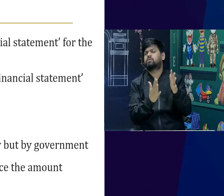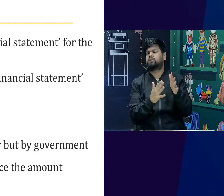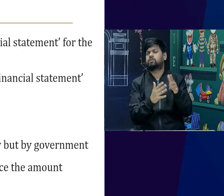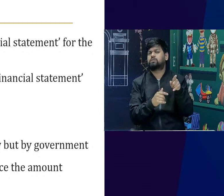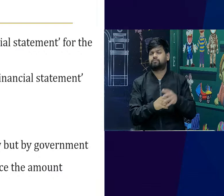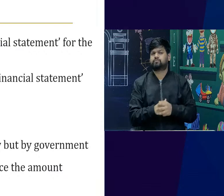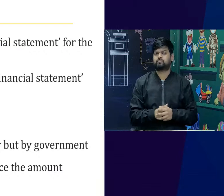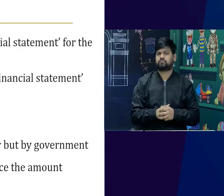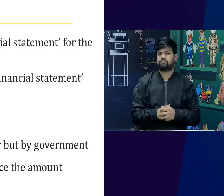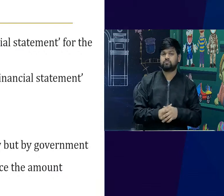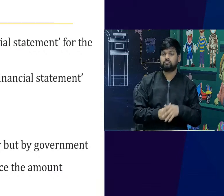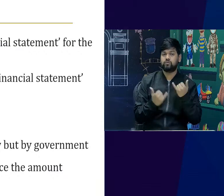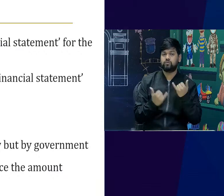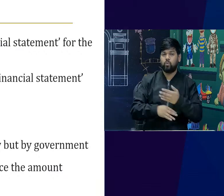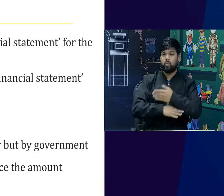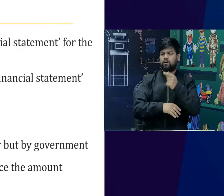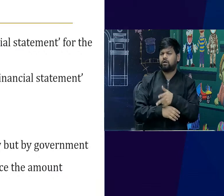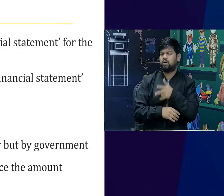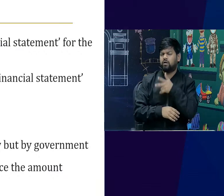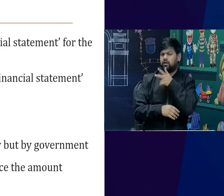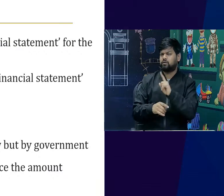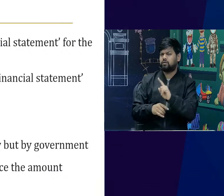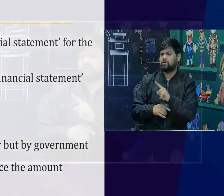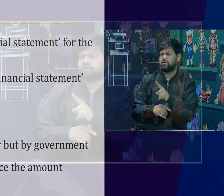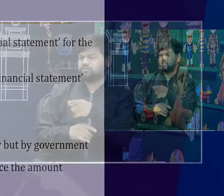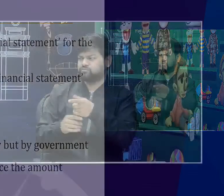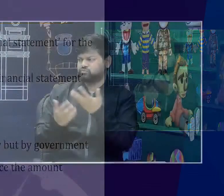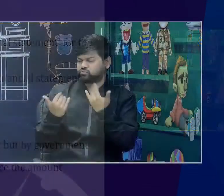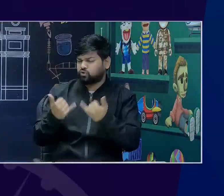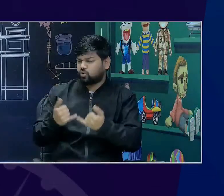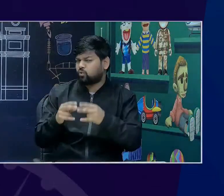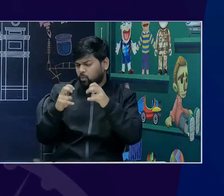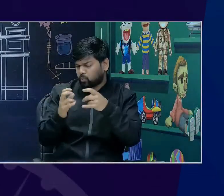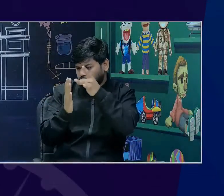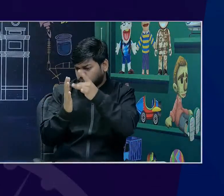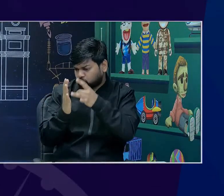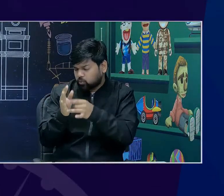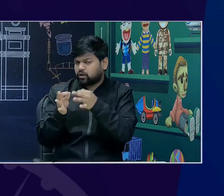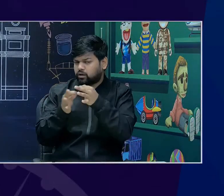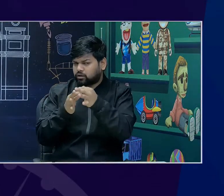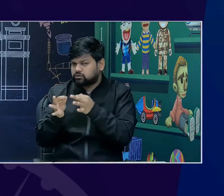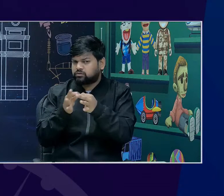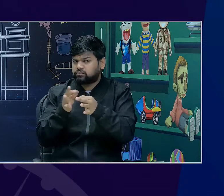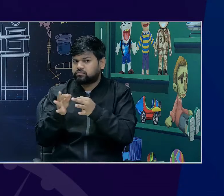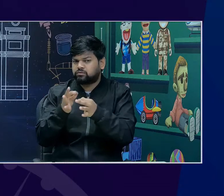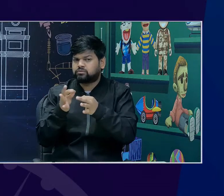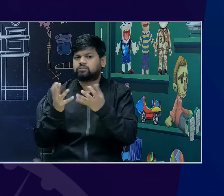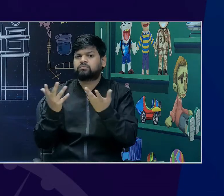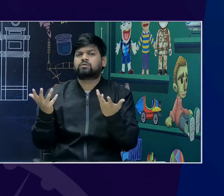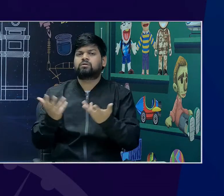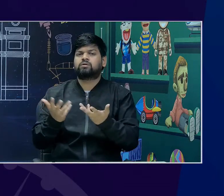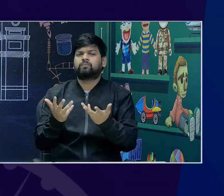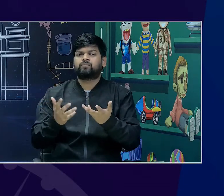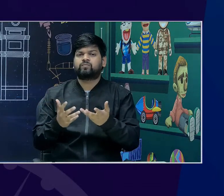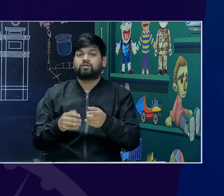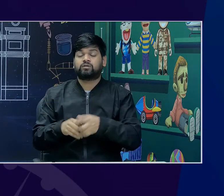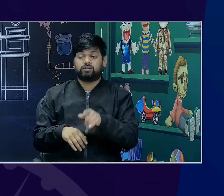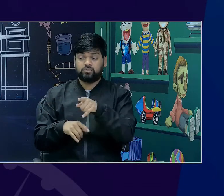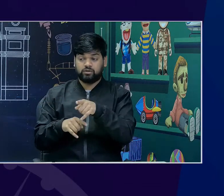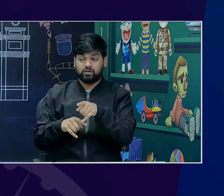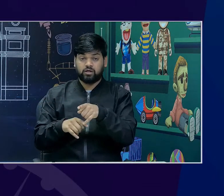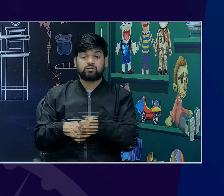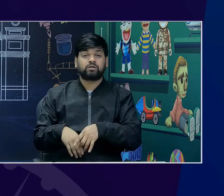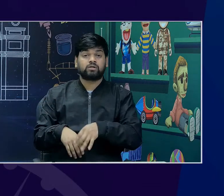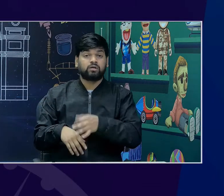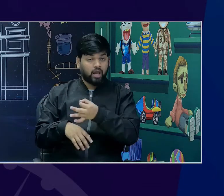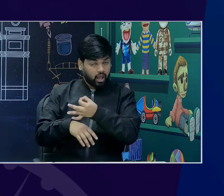ma'am, discussing more on the concept of public goods. How can this be made understood to children with special needs? कि